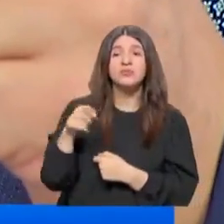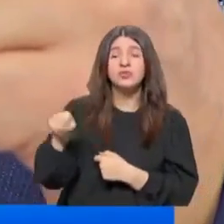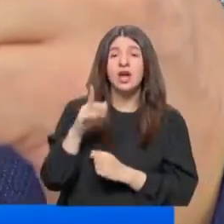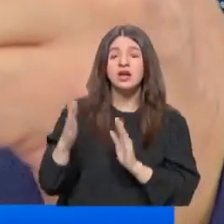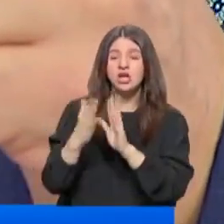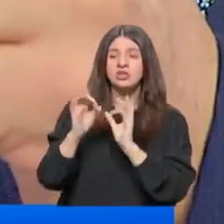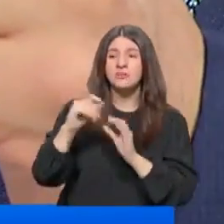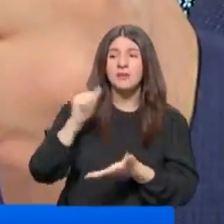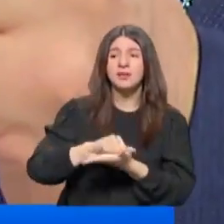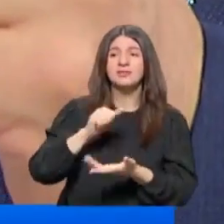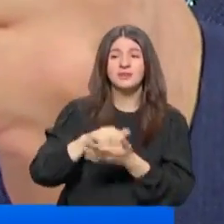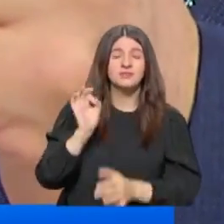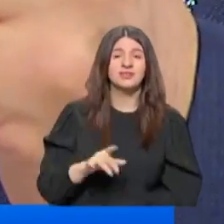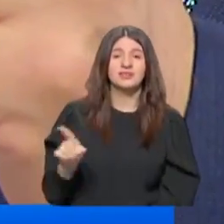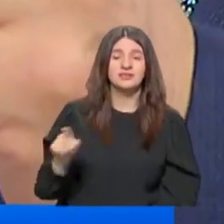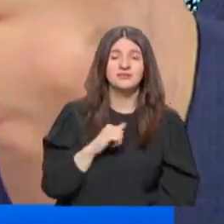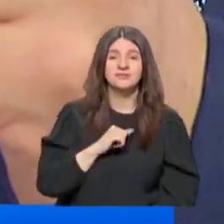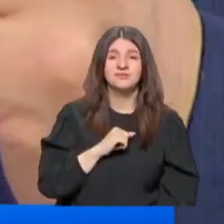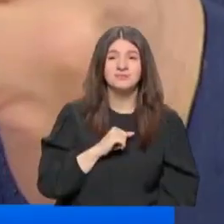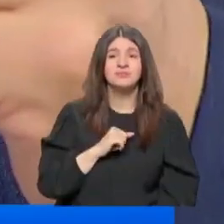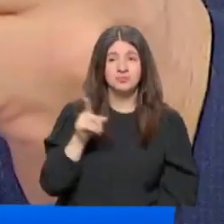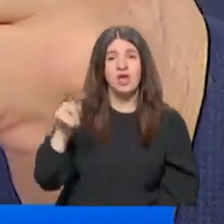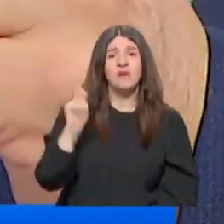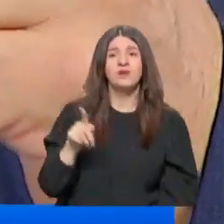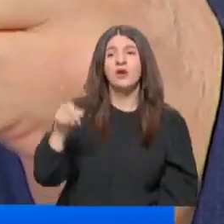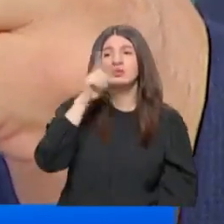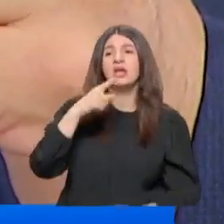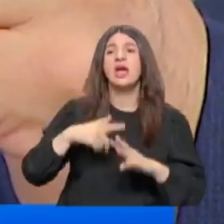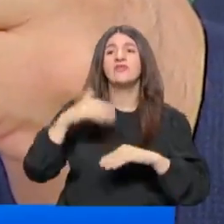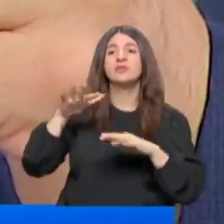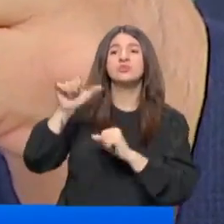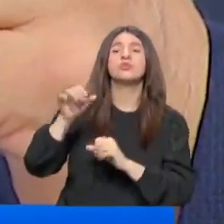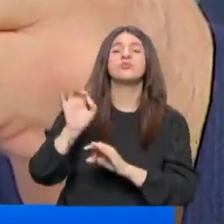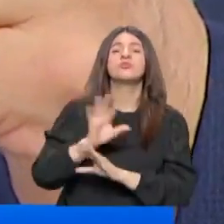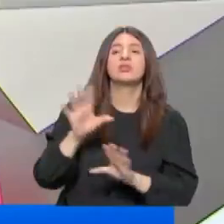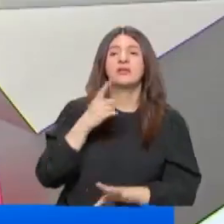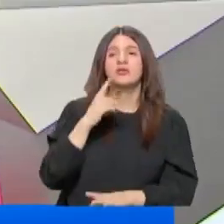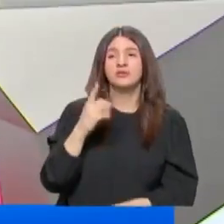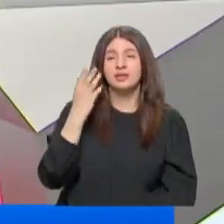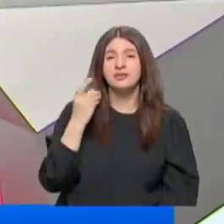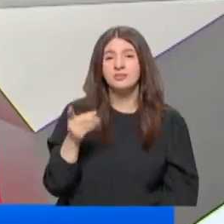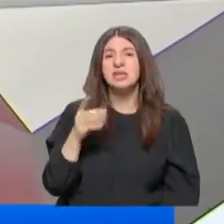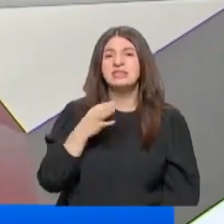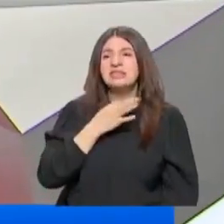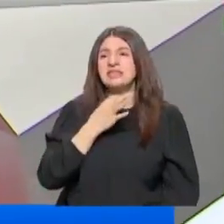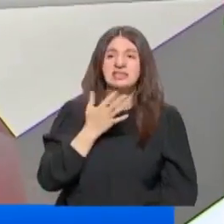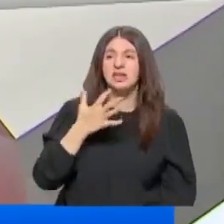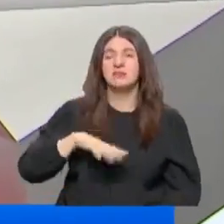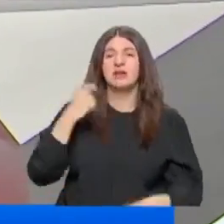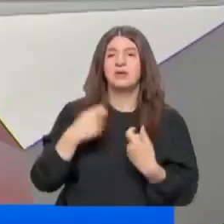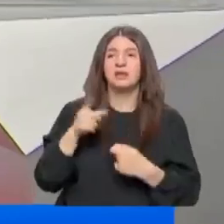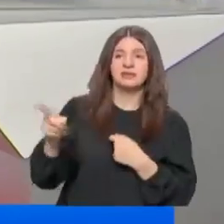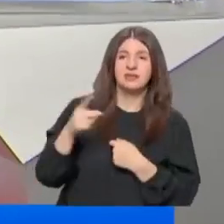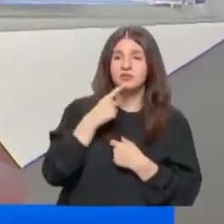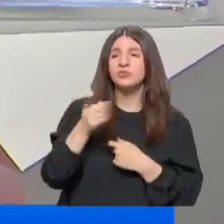karşılıksız para basmaya başladılar ba bunuda yaptı onun için enflasyon tutmaları mümkün değil diyoruz ya sıkışınca Merkez